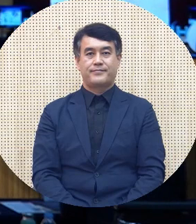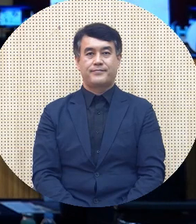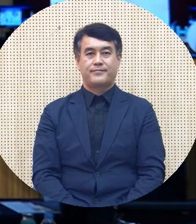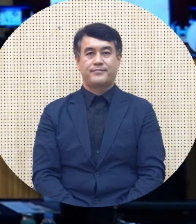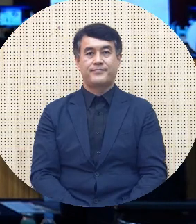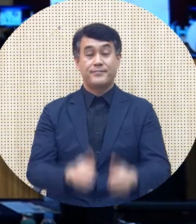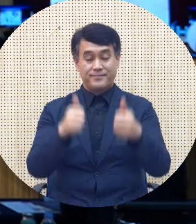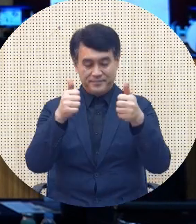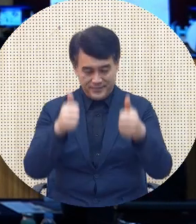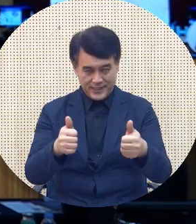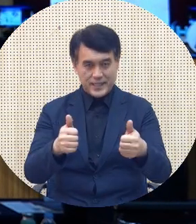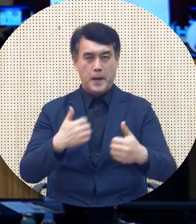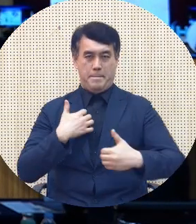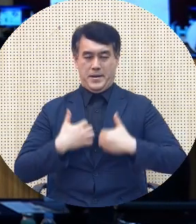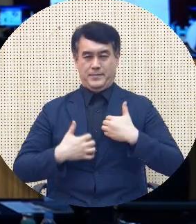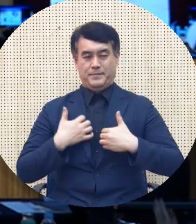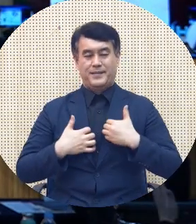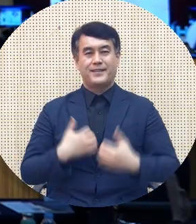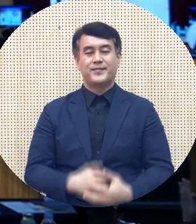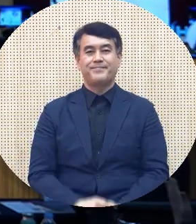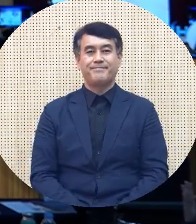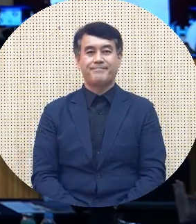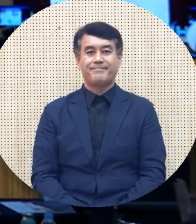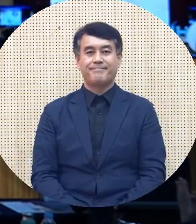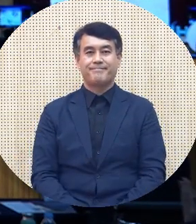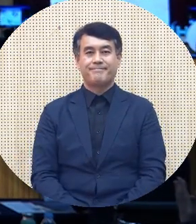네, 인사드리겠습니다. 반갑습니다.